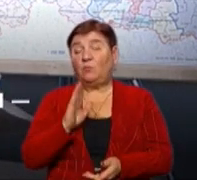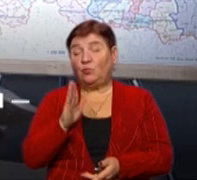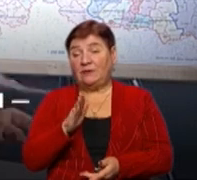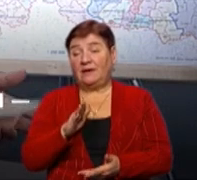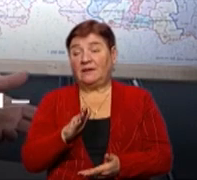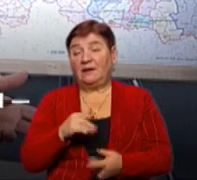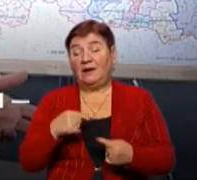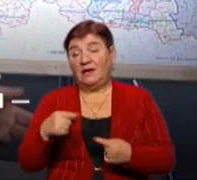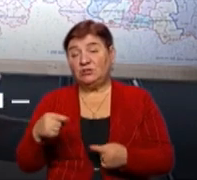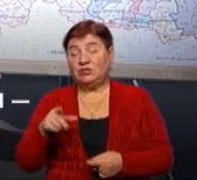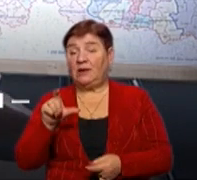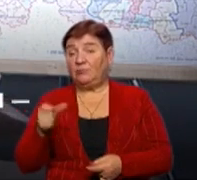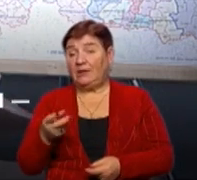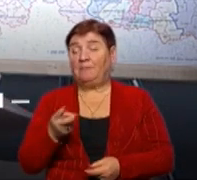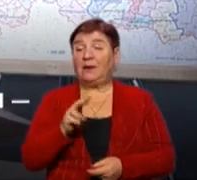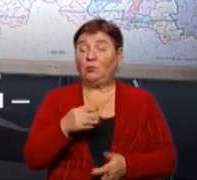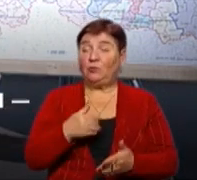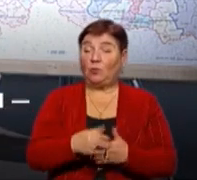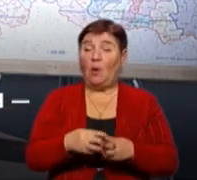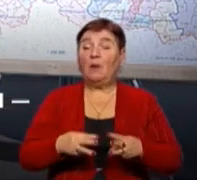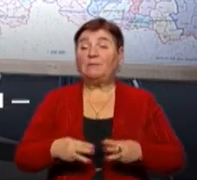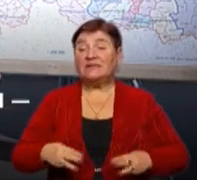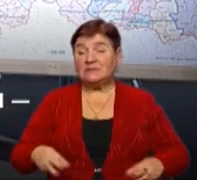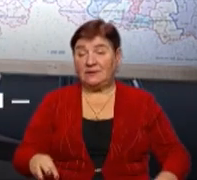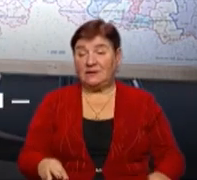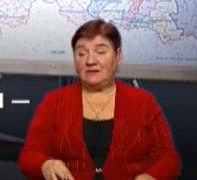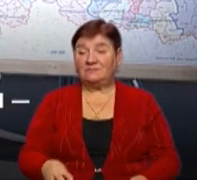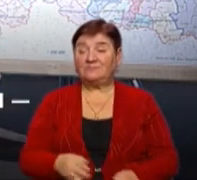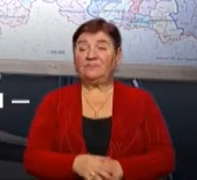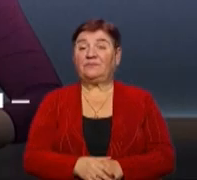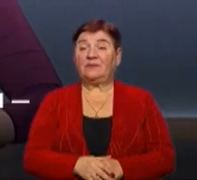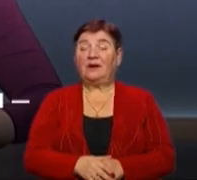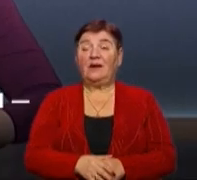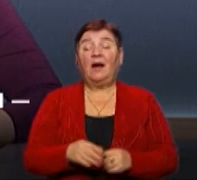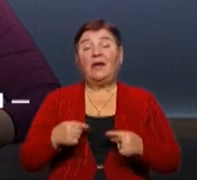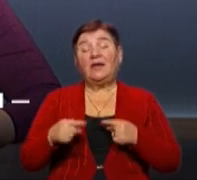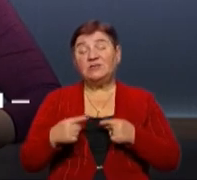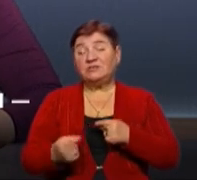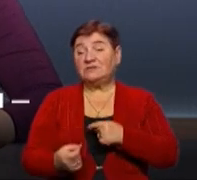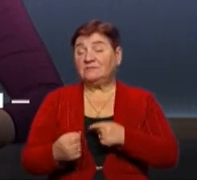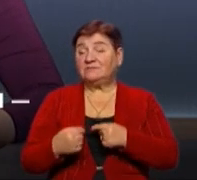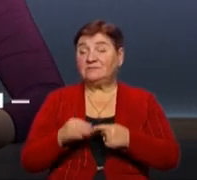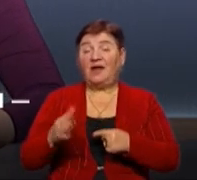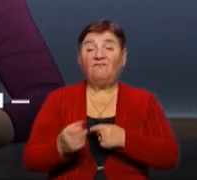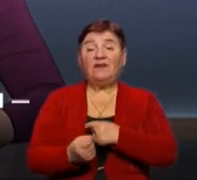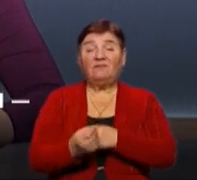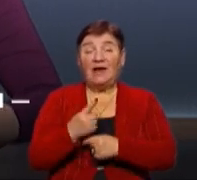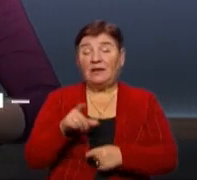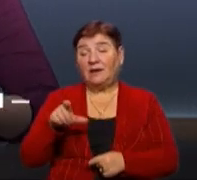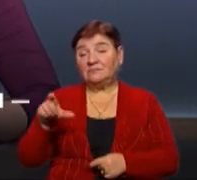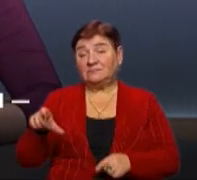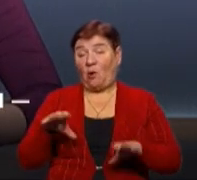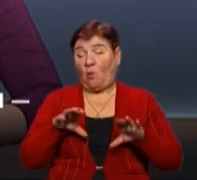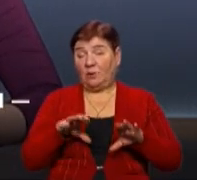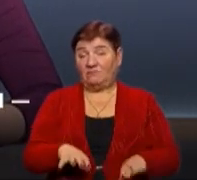буде інші люди прийдуть до президії, власне. Інші не виявляли з інших голів громад, інші